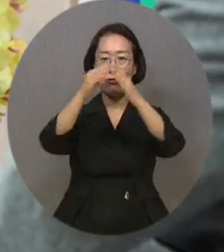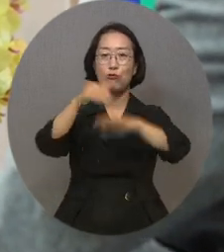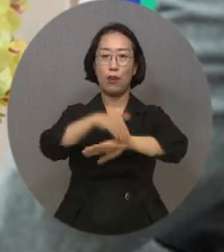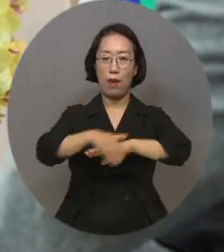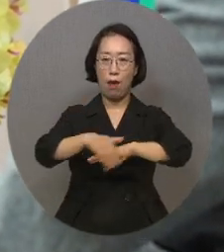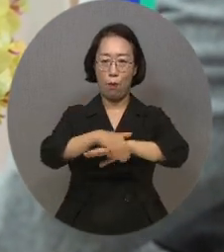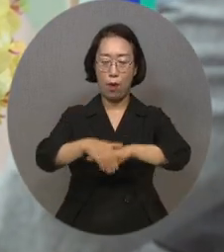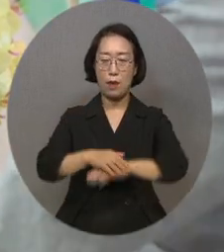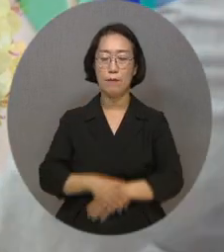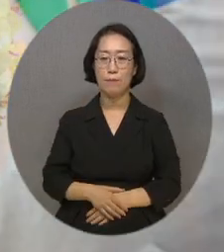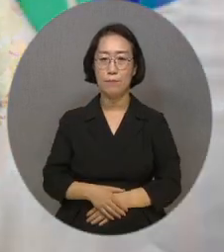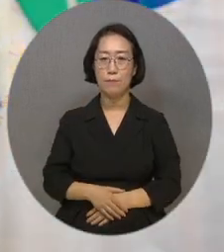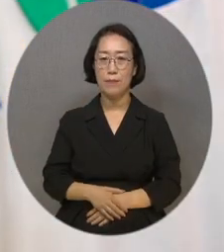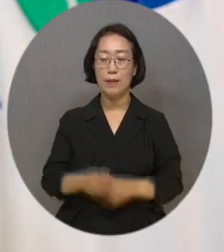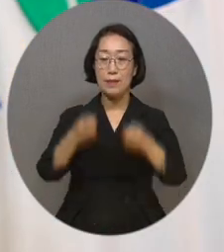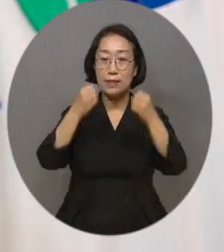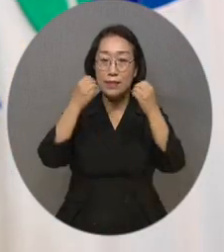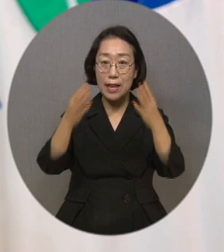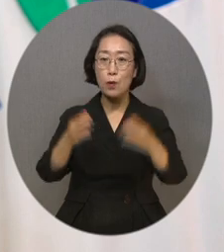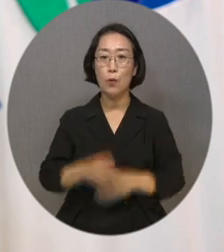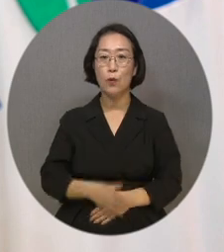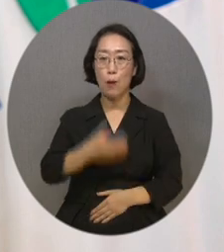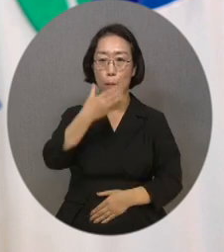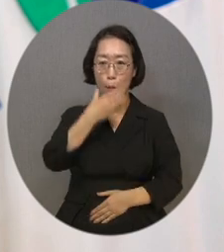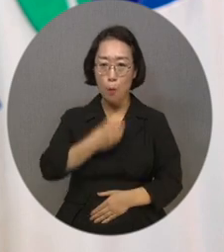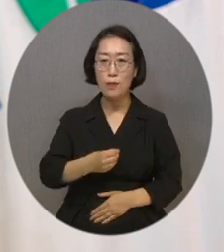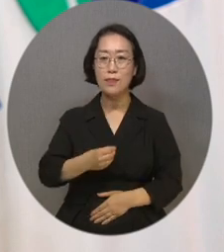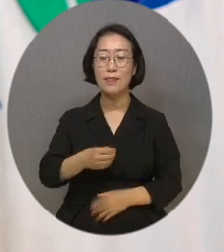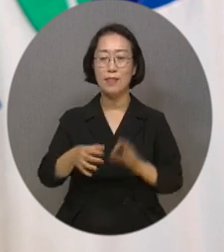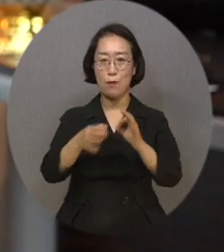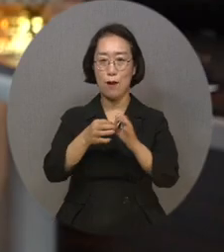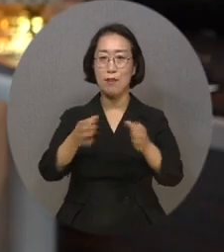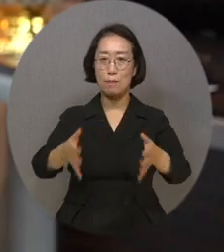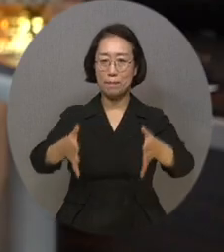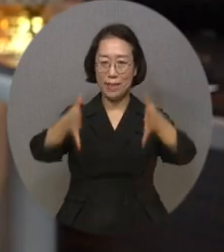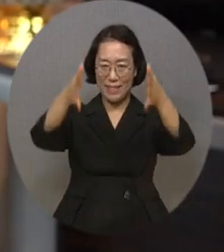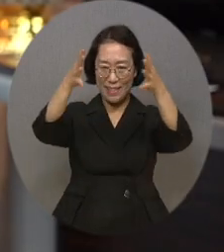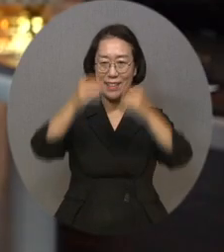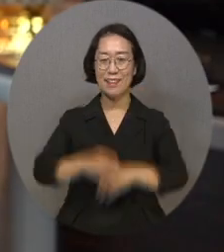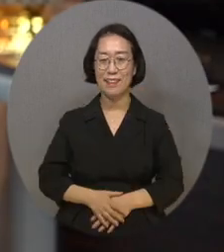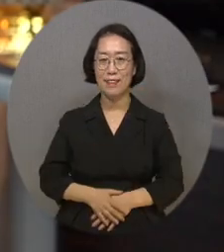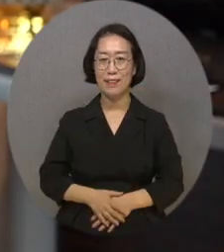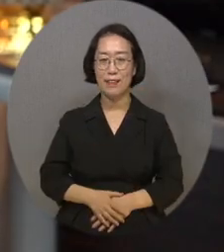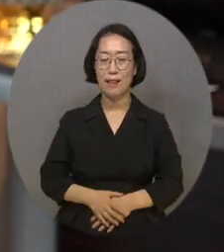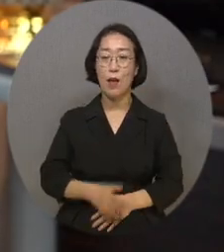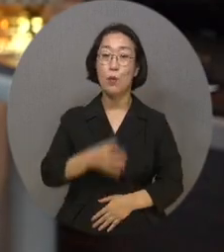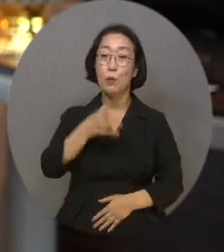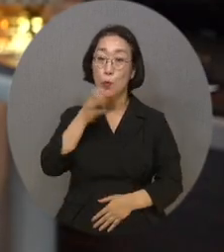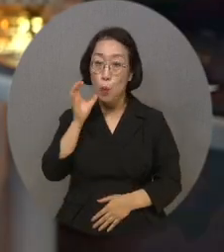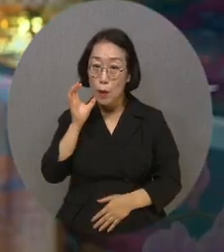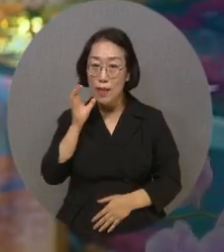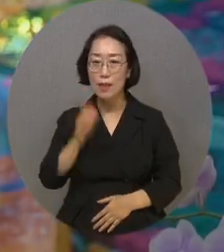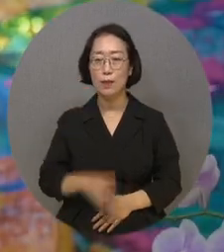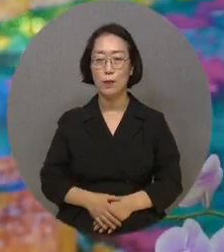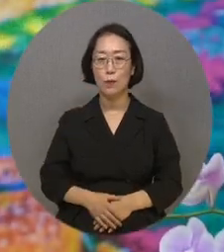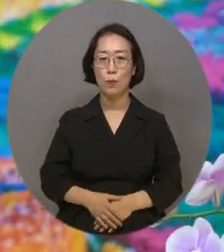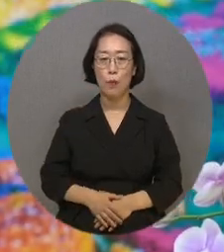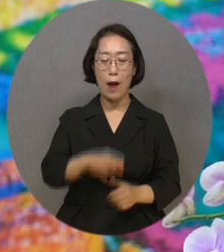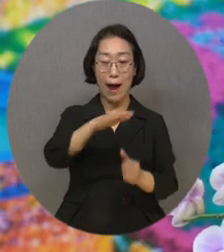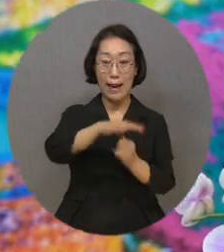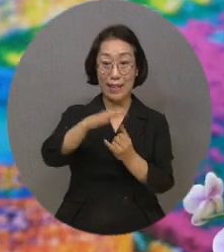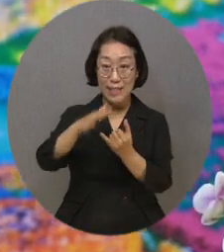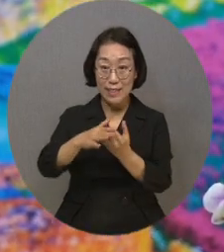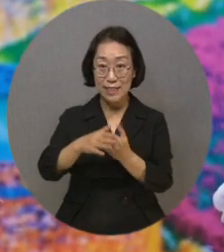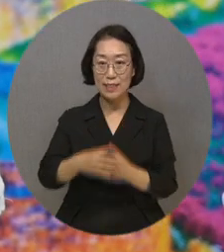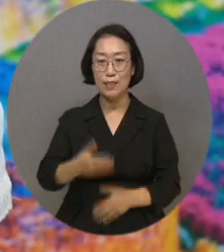있습니다. 그야말로 신개념 복지주택이라고 할 수가 있겠습니다. 이제 어르신하고 아이들 뭐 청년 일자리 이런 얘기를